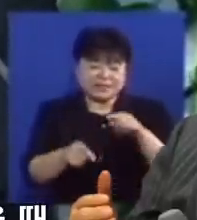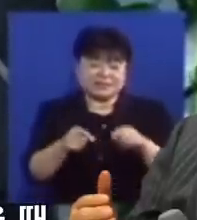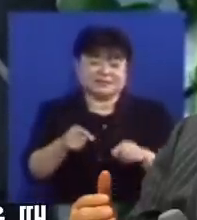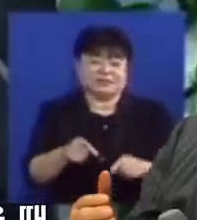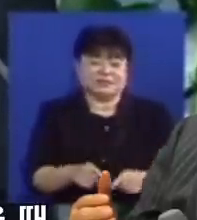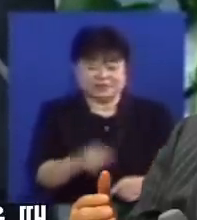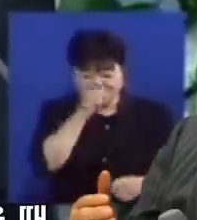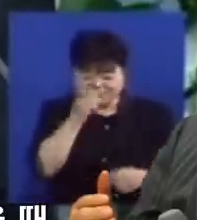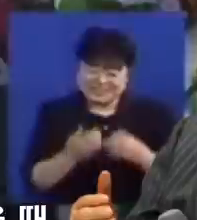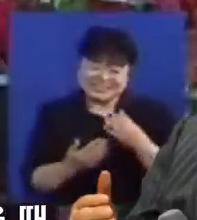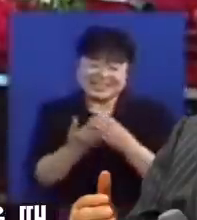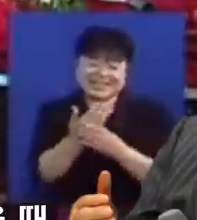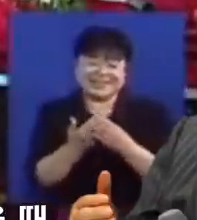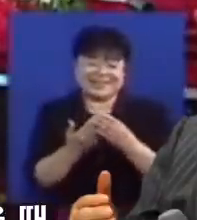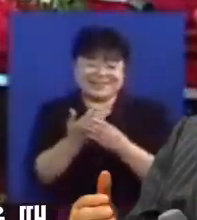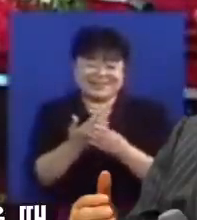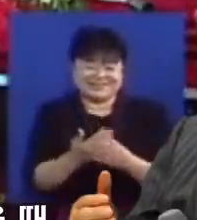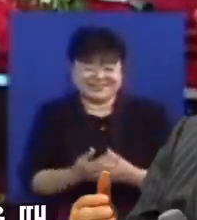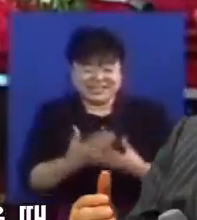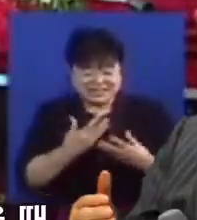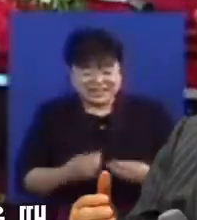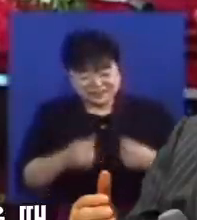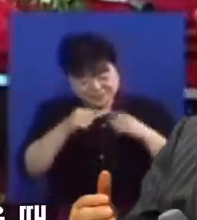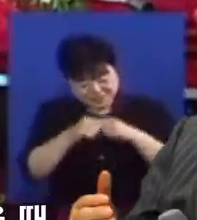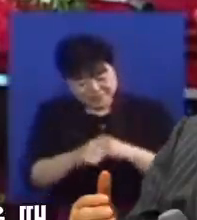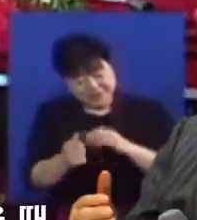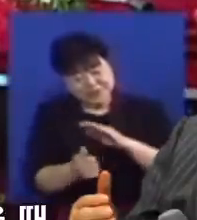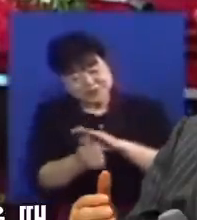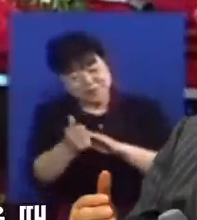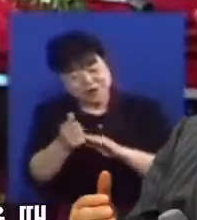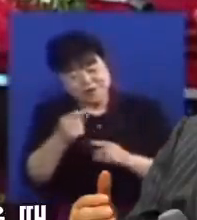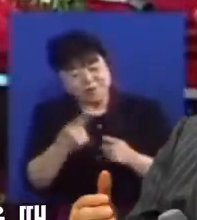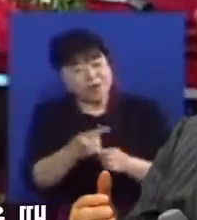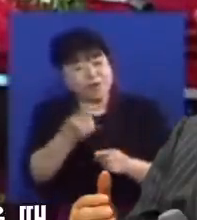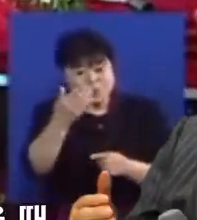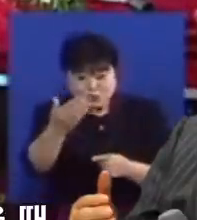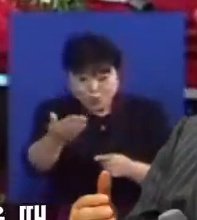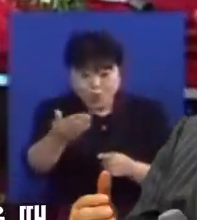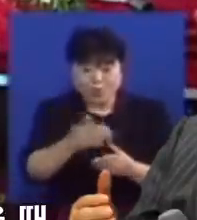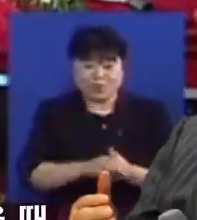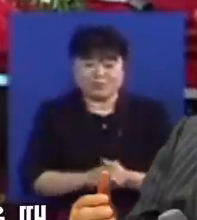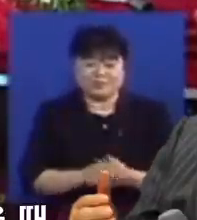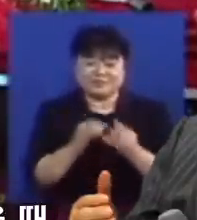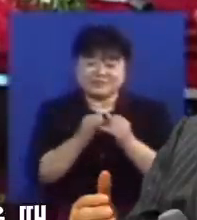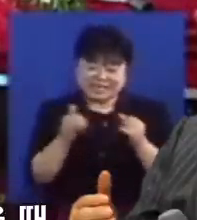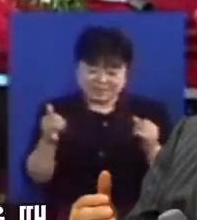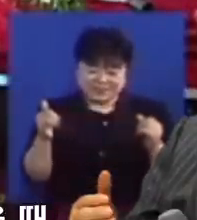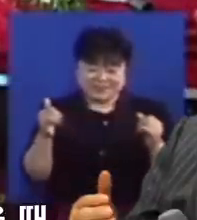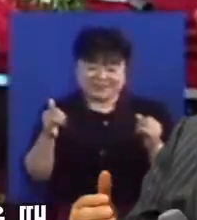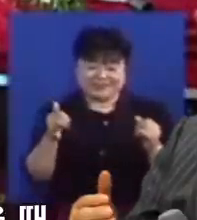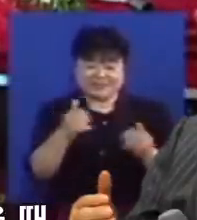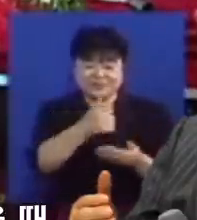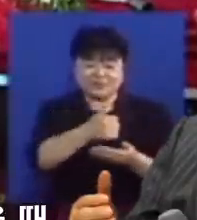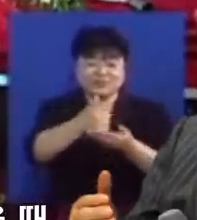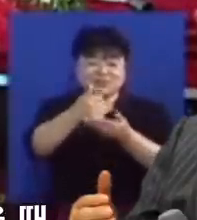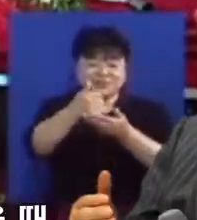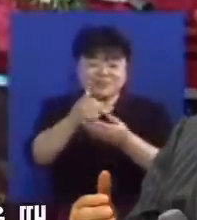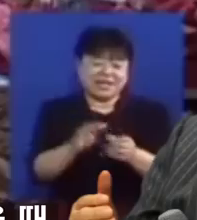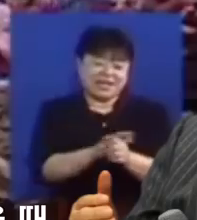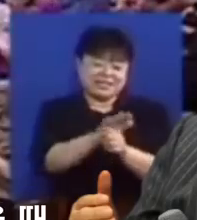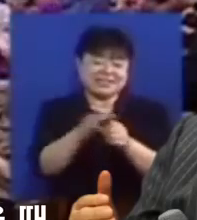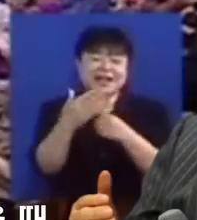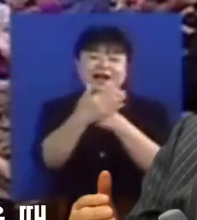좋은 일이 생겨났었습니다. 좌절과 절망에서 소망을 얻었습니다. 그런데 사람들은 주님의 그